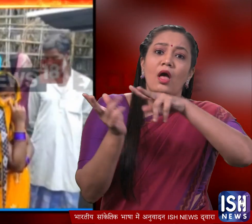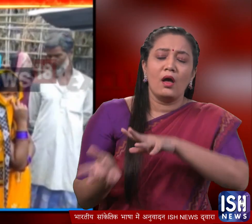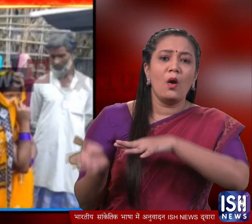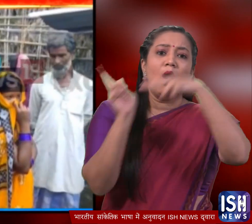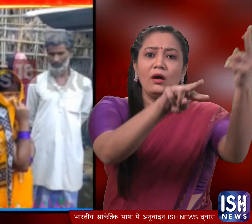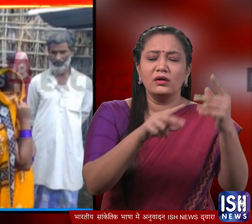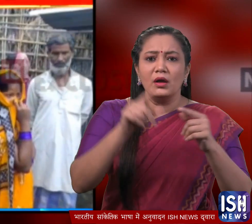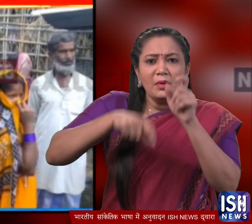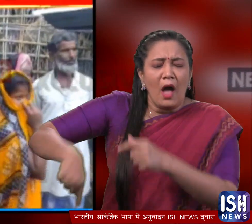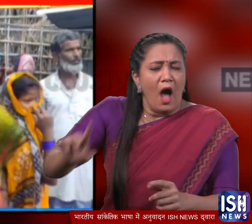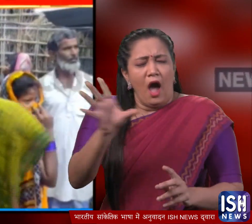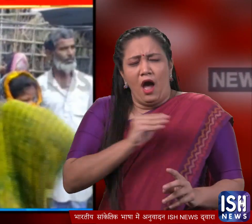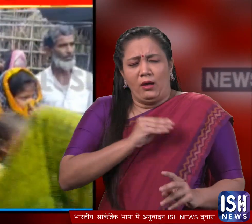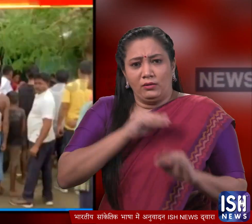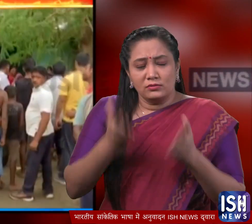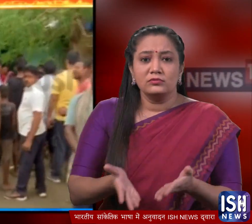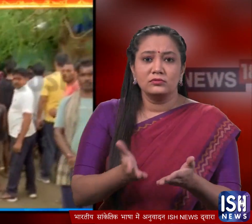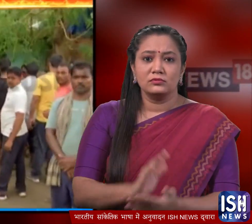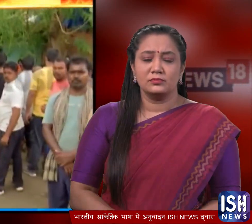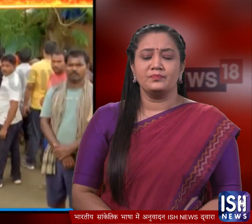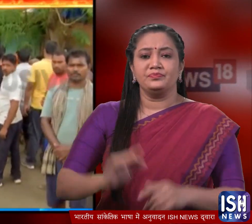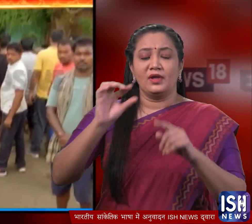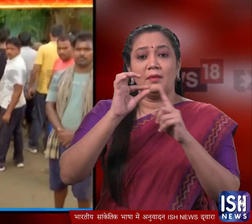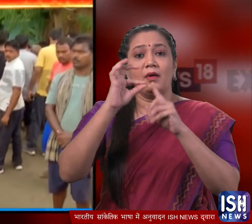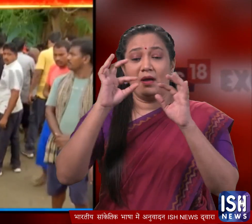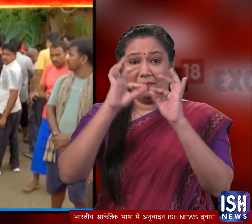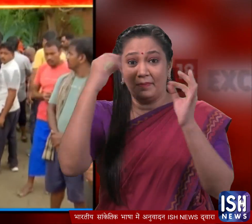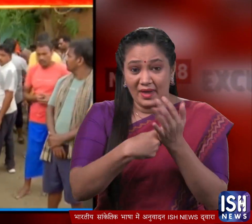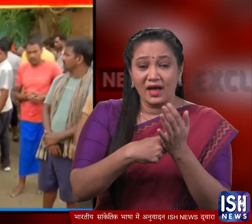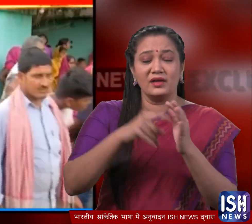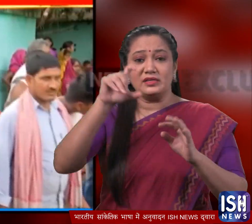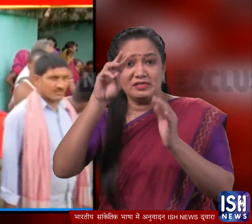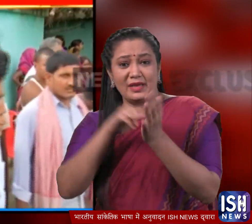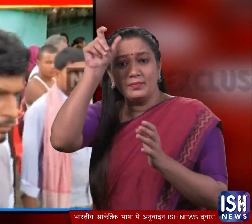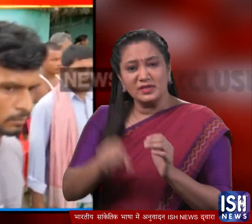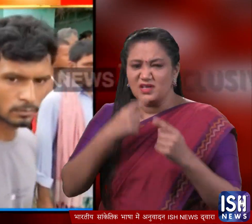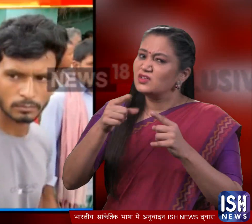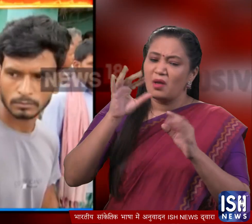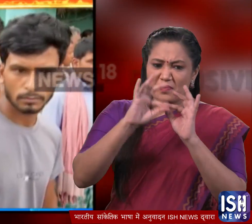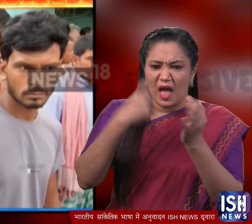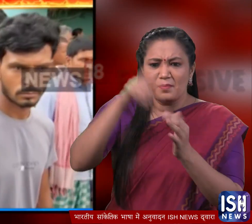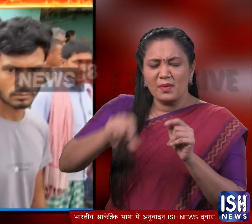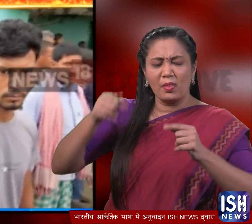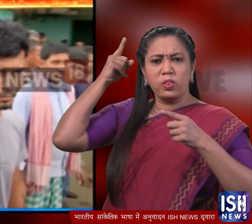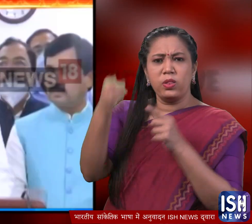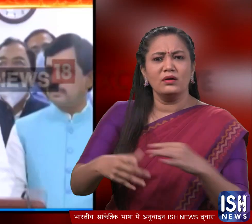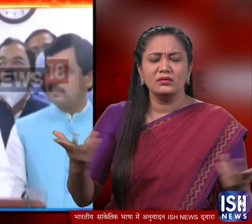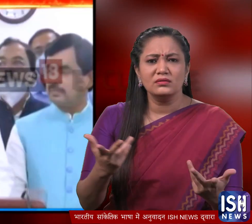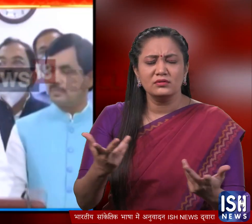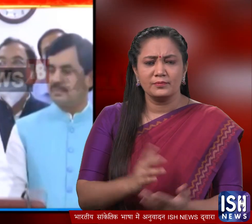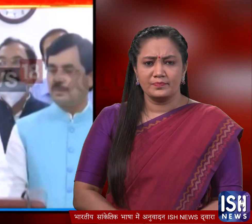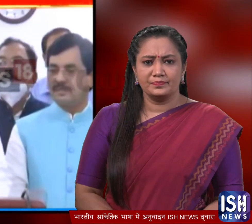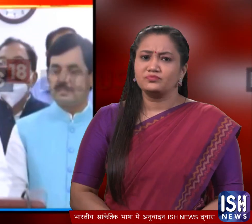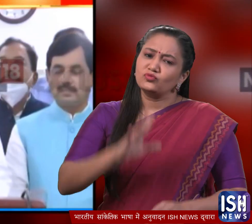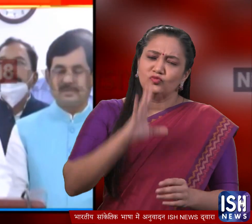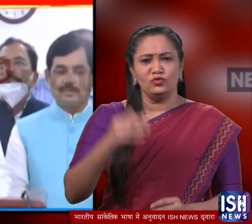गांव के लोगों के पैरों तले जमीन खिसक गई। बिहार के मुख्यमंत्री ने भी मान लिया कि ये हमले बिहार के लोगों को निशाना बनाने के लिए ही हैं। ये तो है,